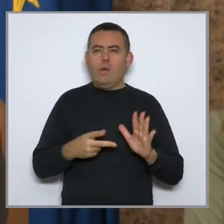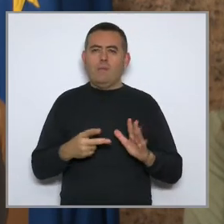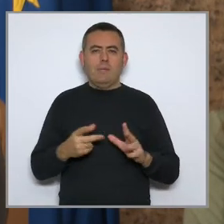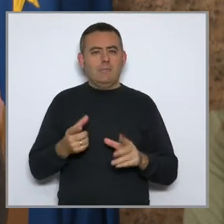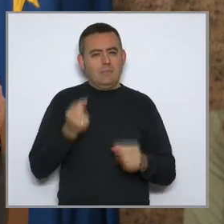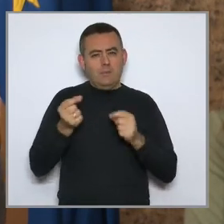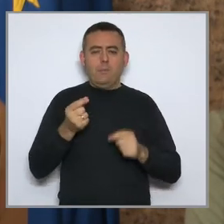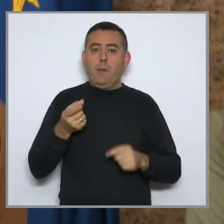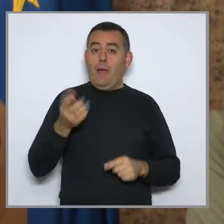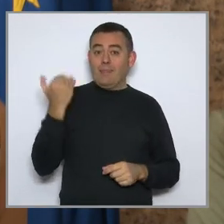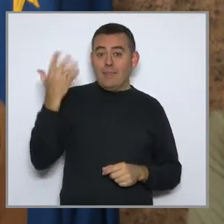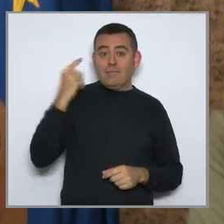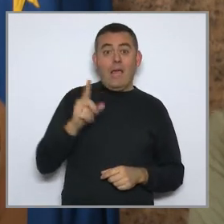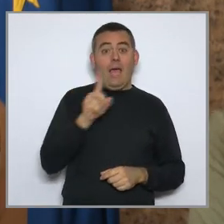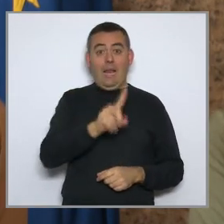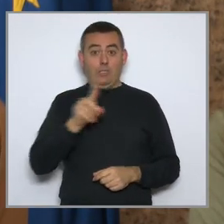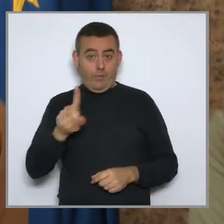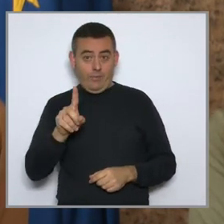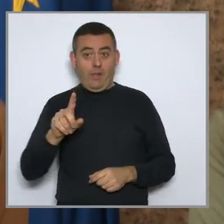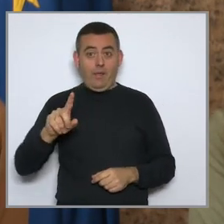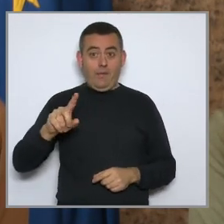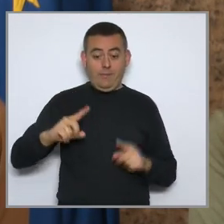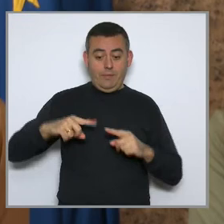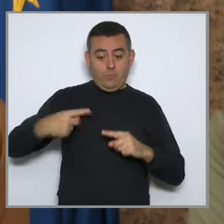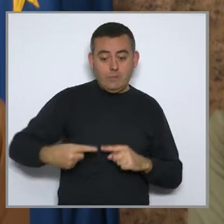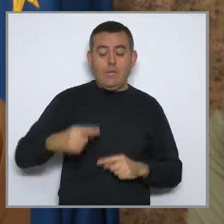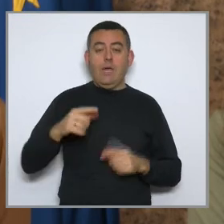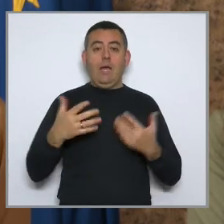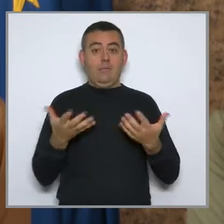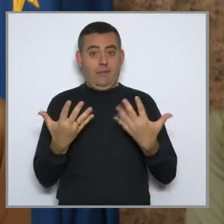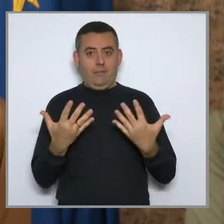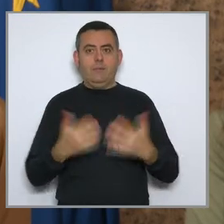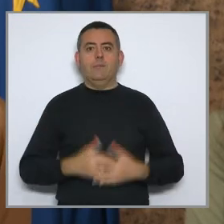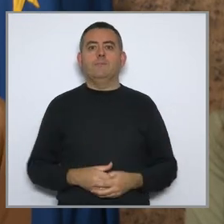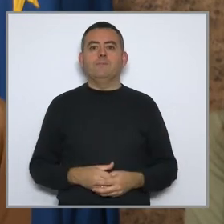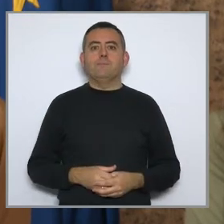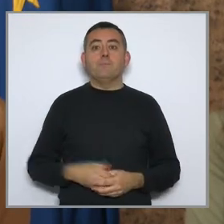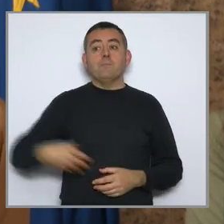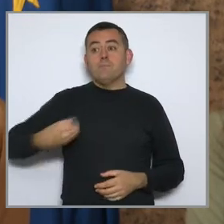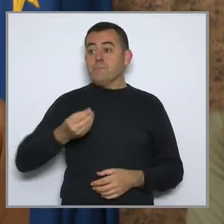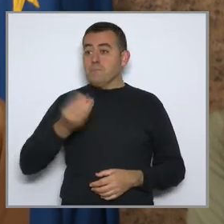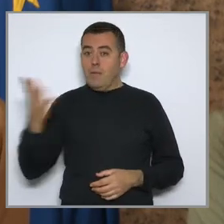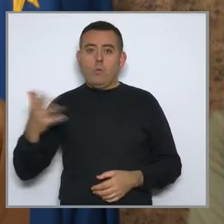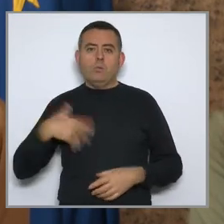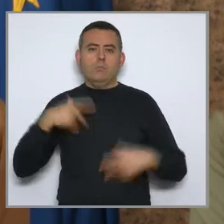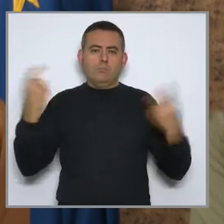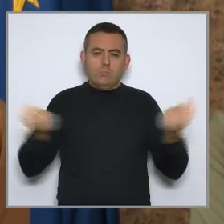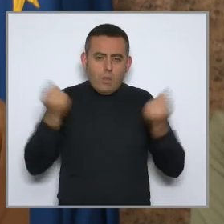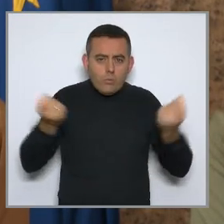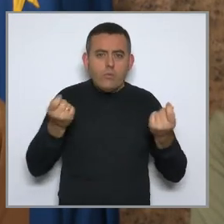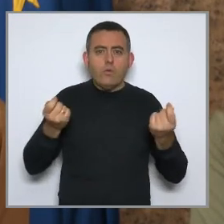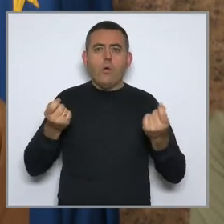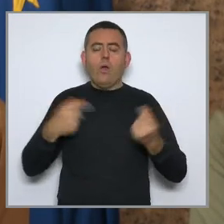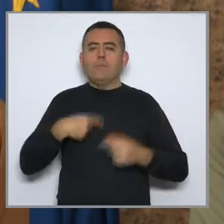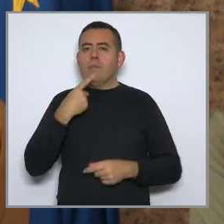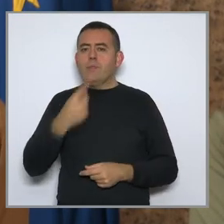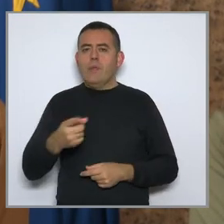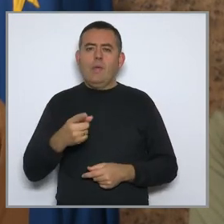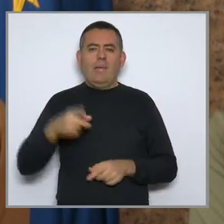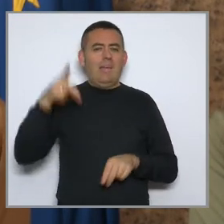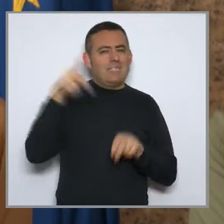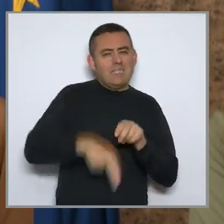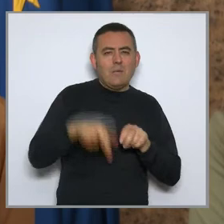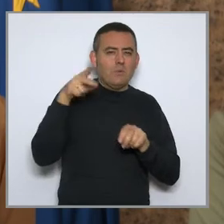i després a les 10. Hi ha comunitats autònomes que ahir van anunciar grans mesures restrictives fins a les 11. No? Per